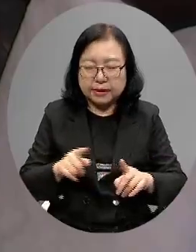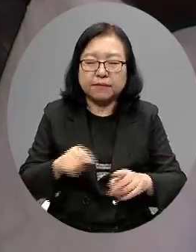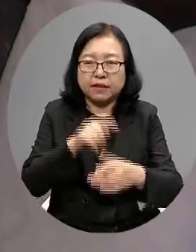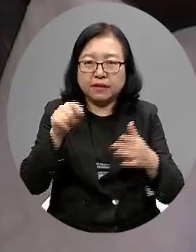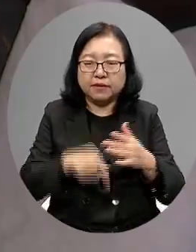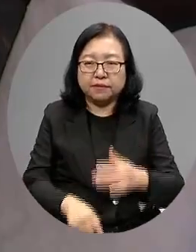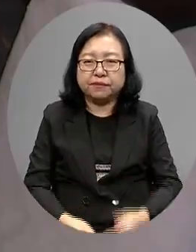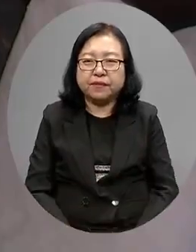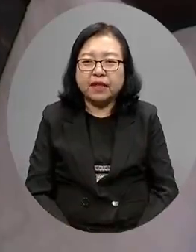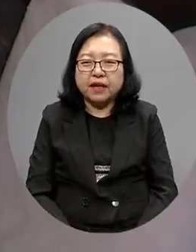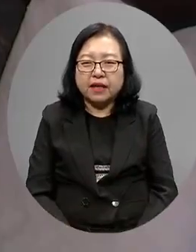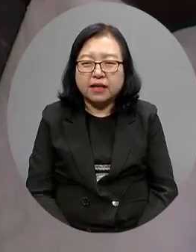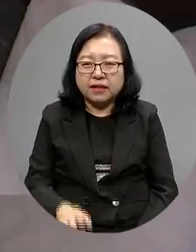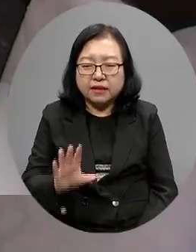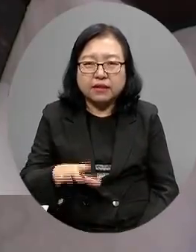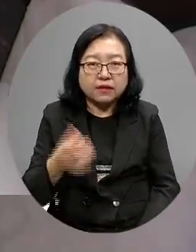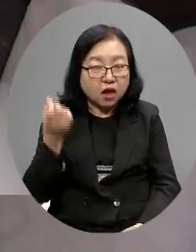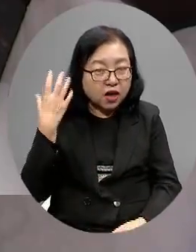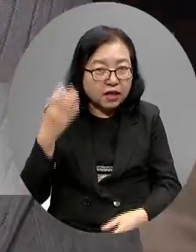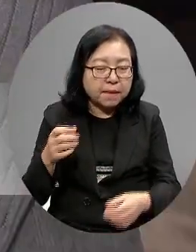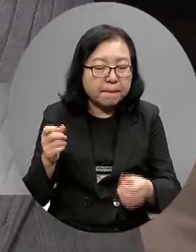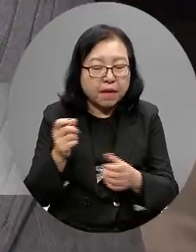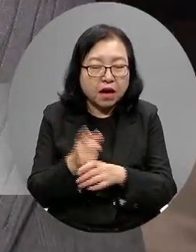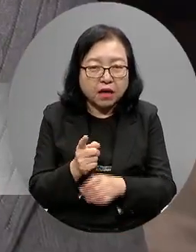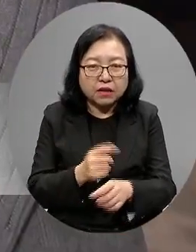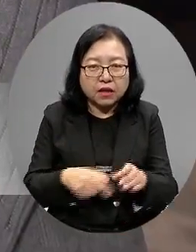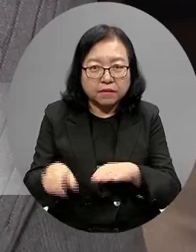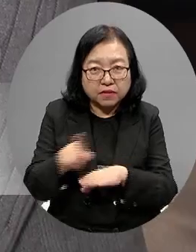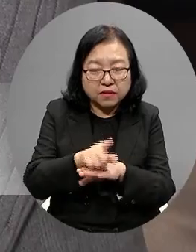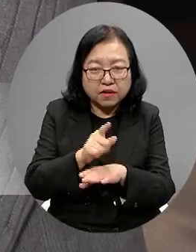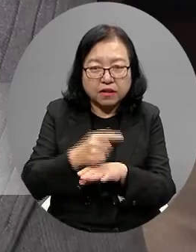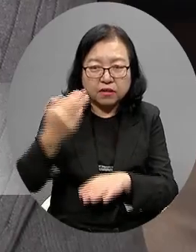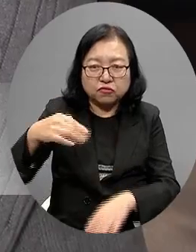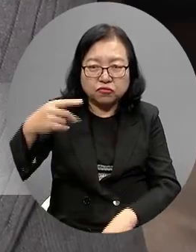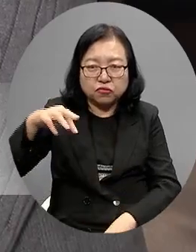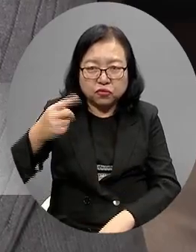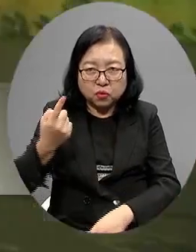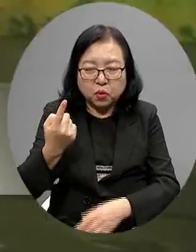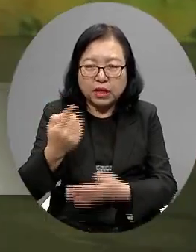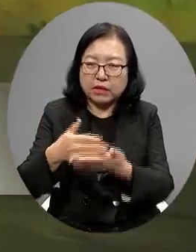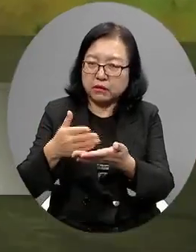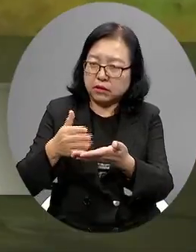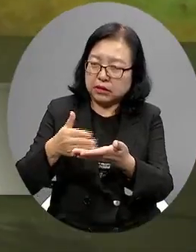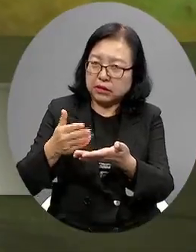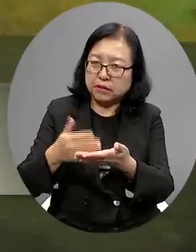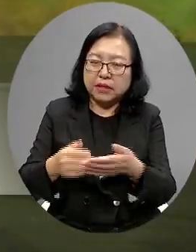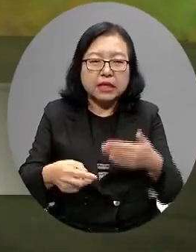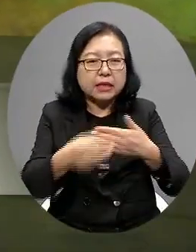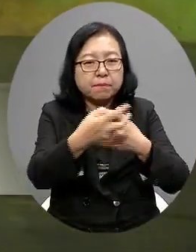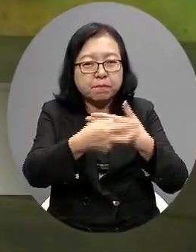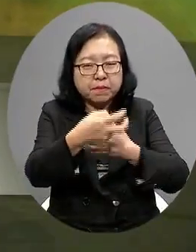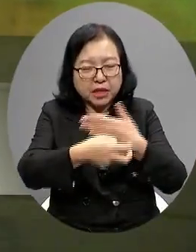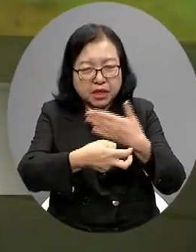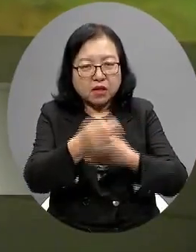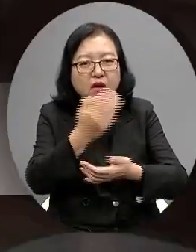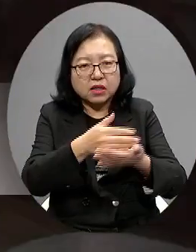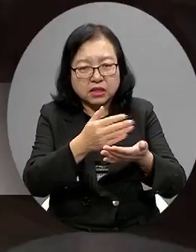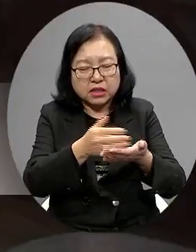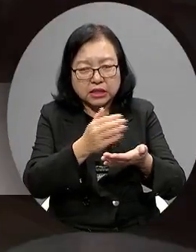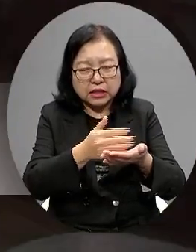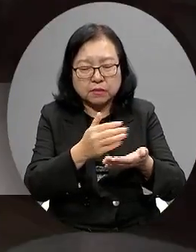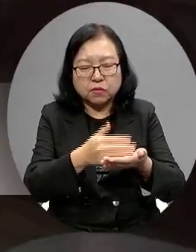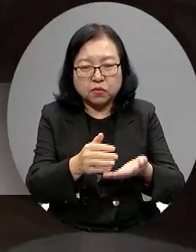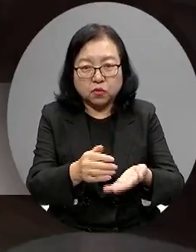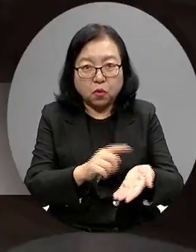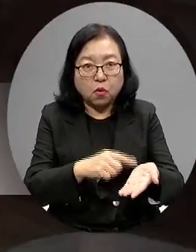표현됩니다 시대를 앞선 미술과 평가받는 악리 루소의 작품이 미디어 아트로 재탄생했습니다 키스의